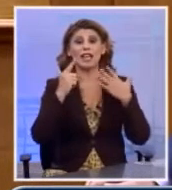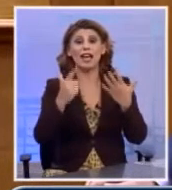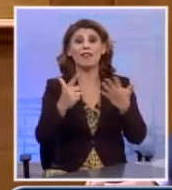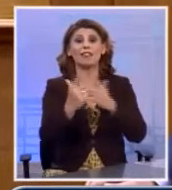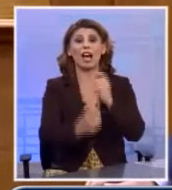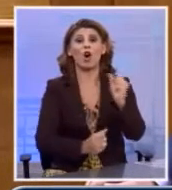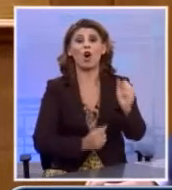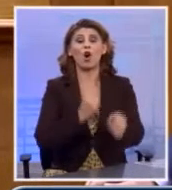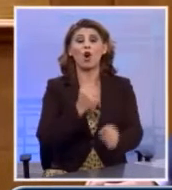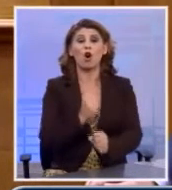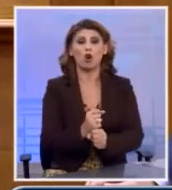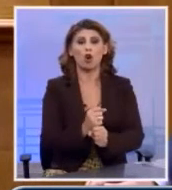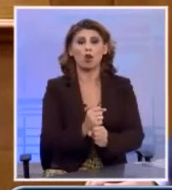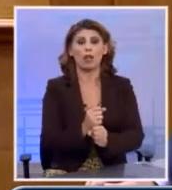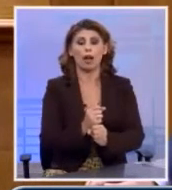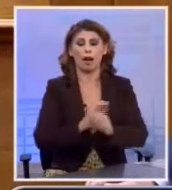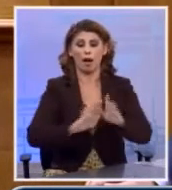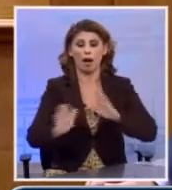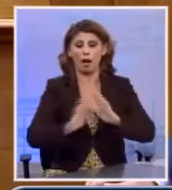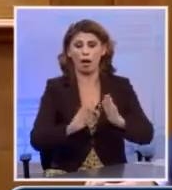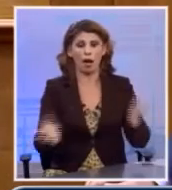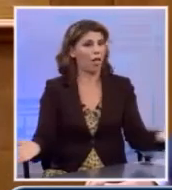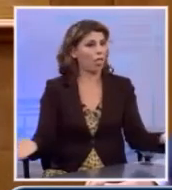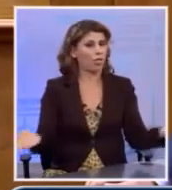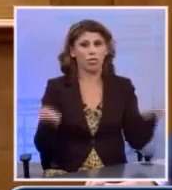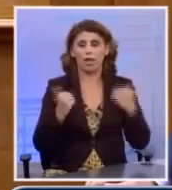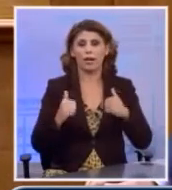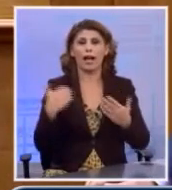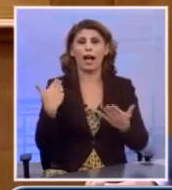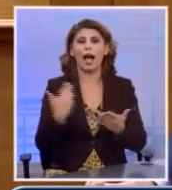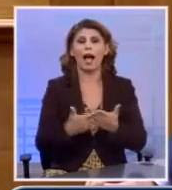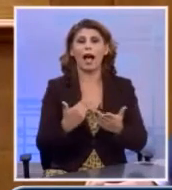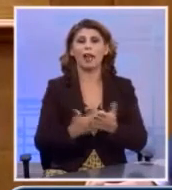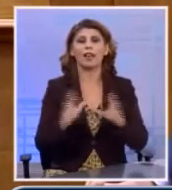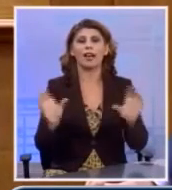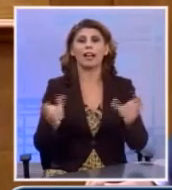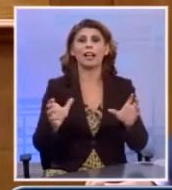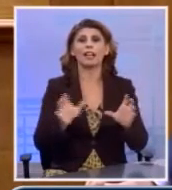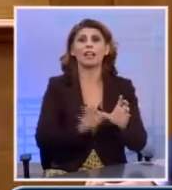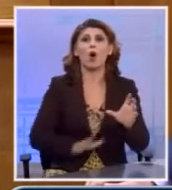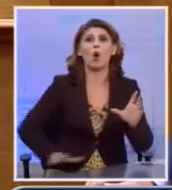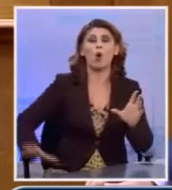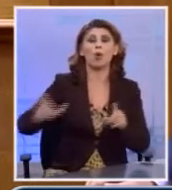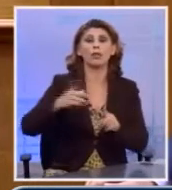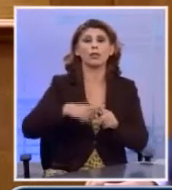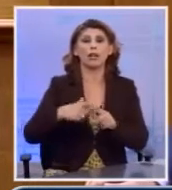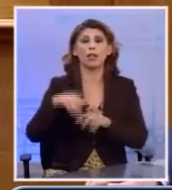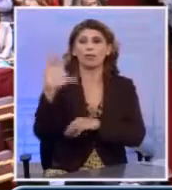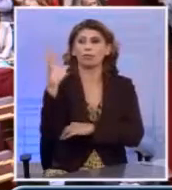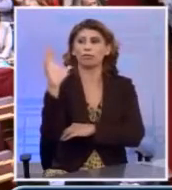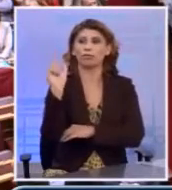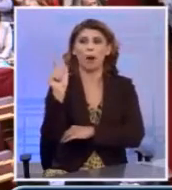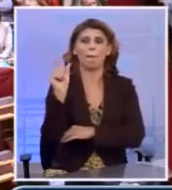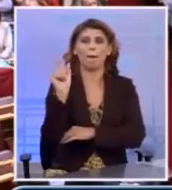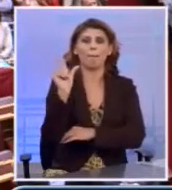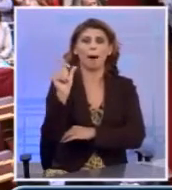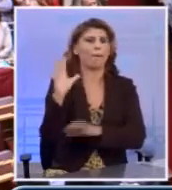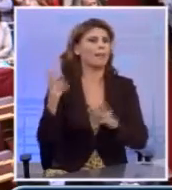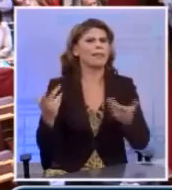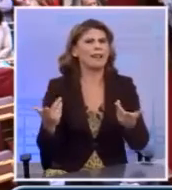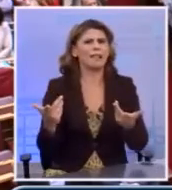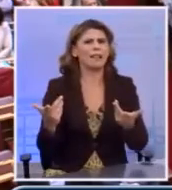έτη, να διευθετήσουν το ζήτημα της αδειοδότησης των καναλιών εθνικής εμβέλειας? Και για ποιο